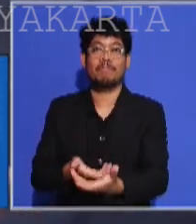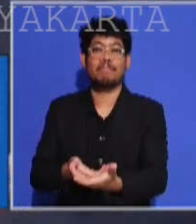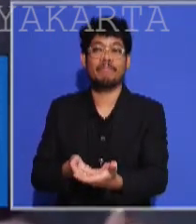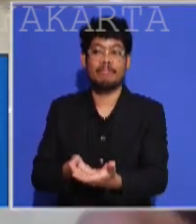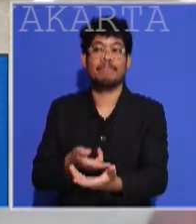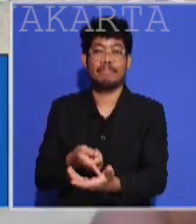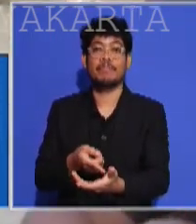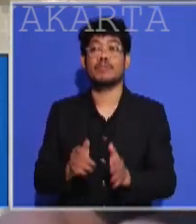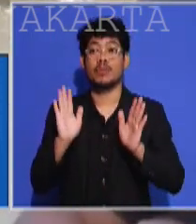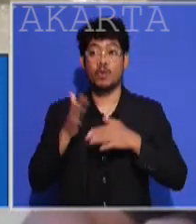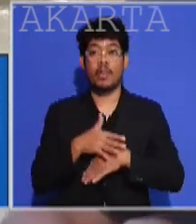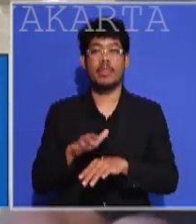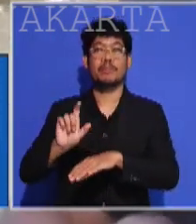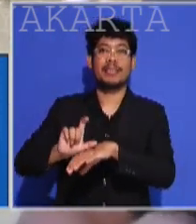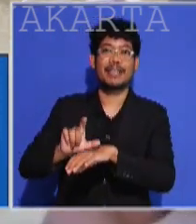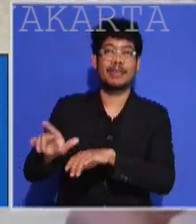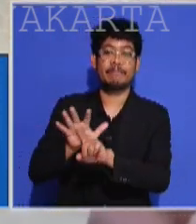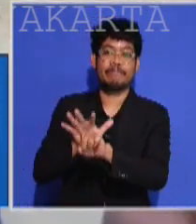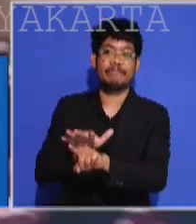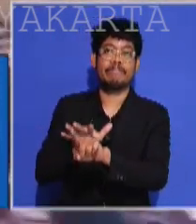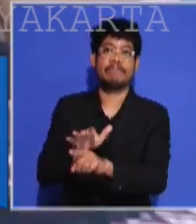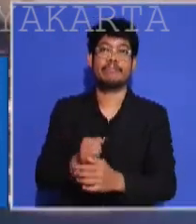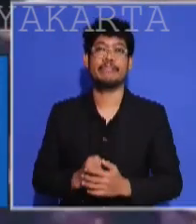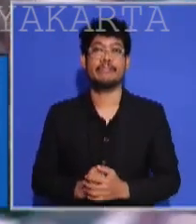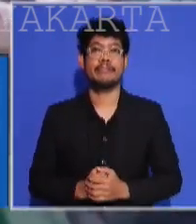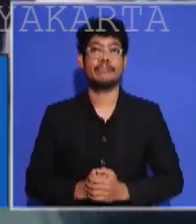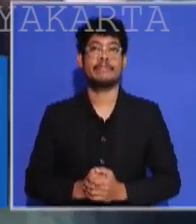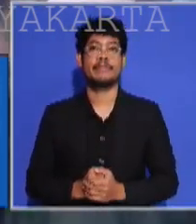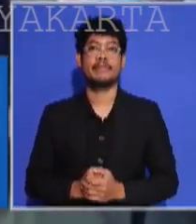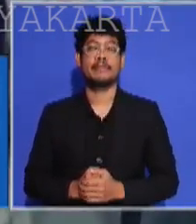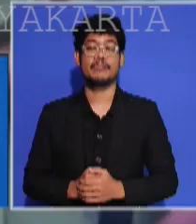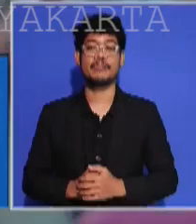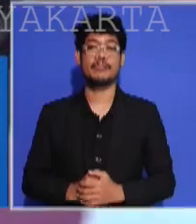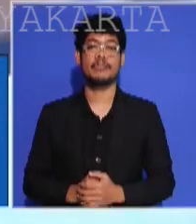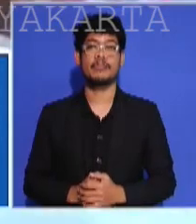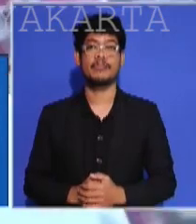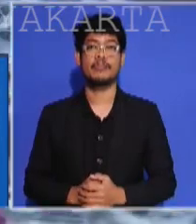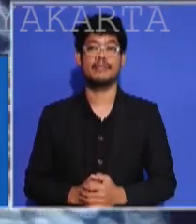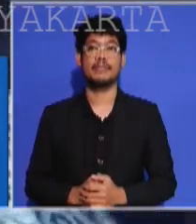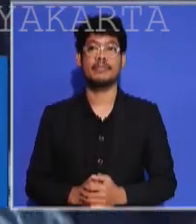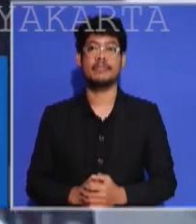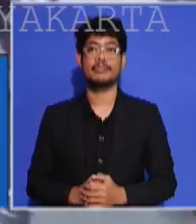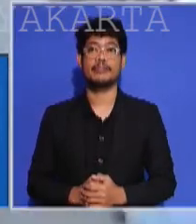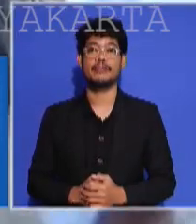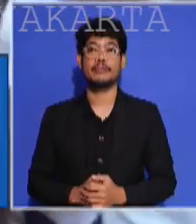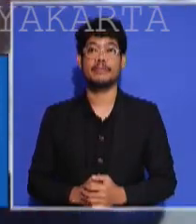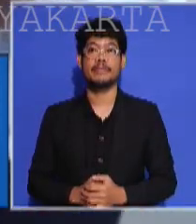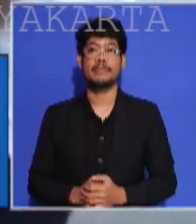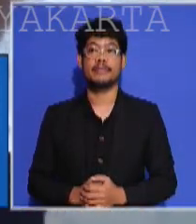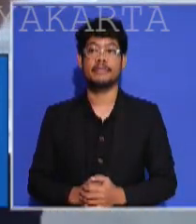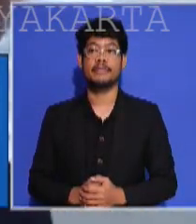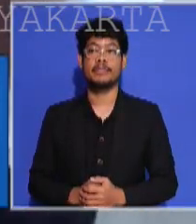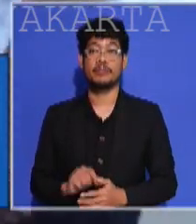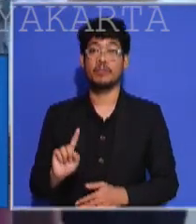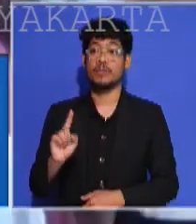Kecamatan Tegal Rejo kabupatenelang Jawa Tengah di halamanjid kampungempat untukatahah satu